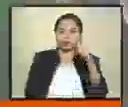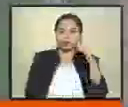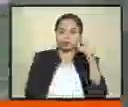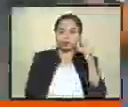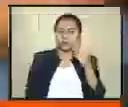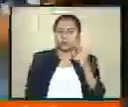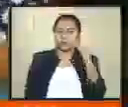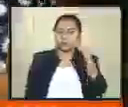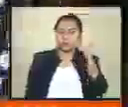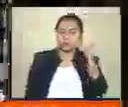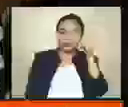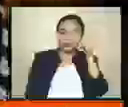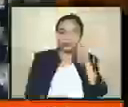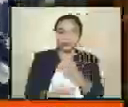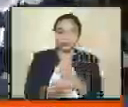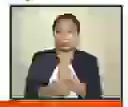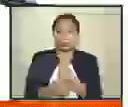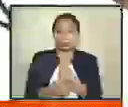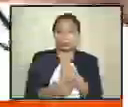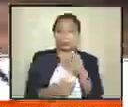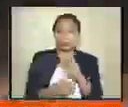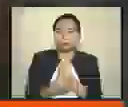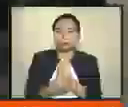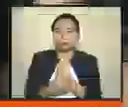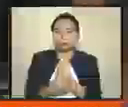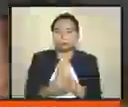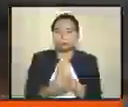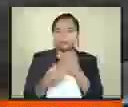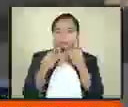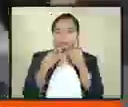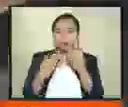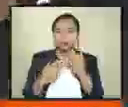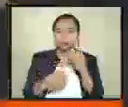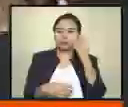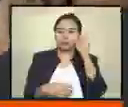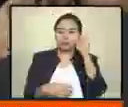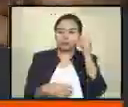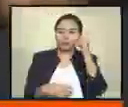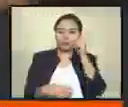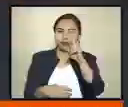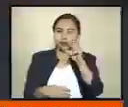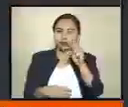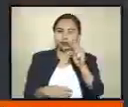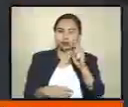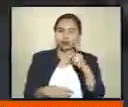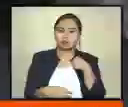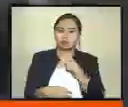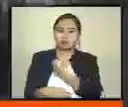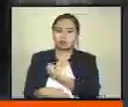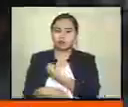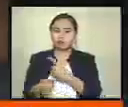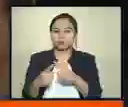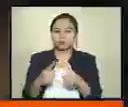umano'y pangharas kay Rappler CEO Maria Ressa. Nagpasalamat si De Lima sa US Senators. Pero pumalag naman